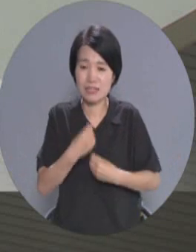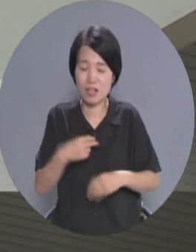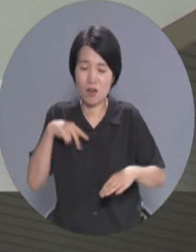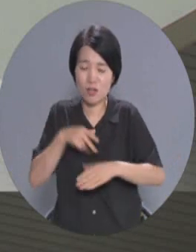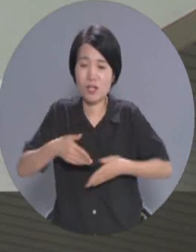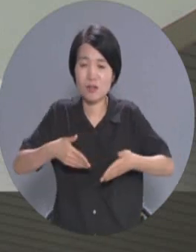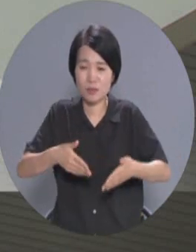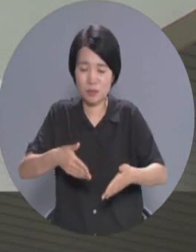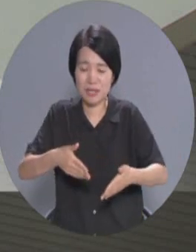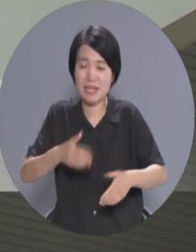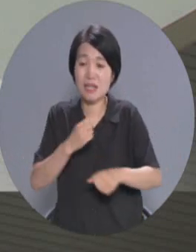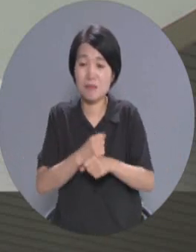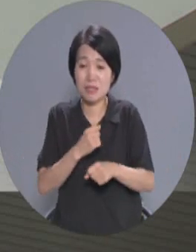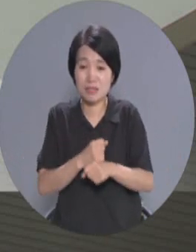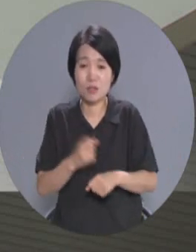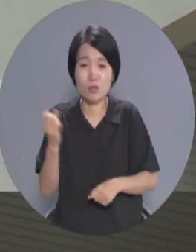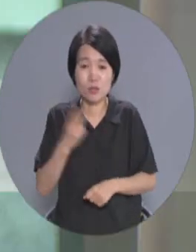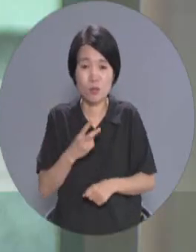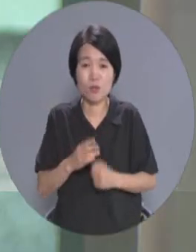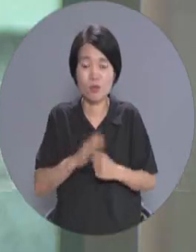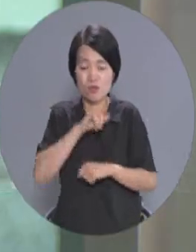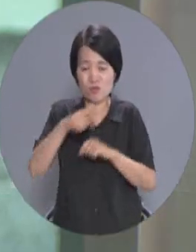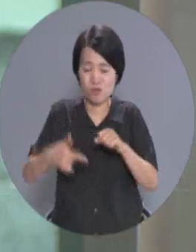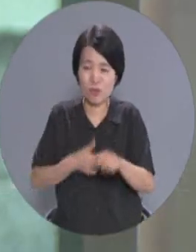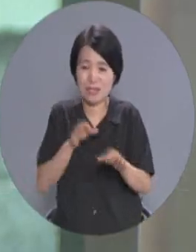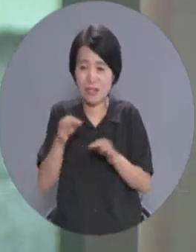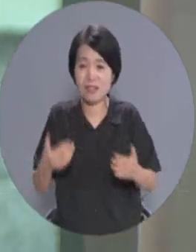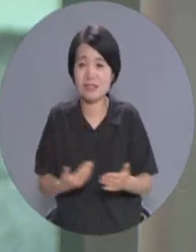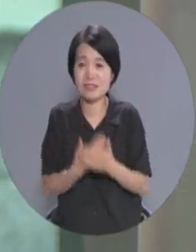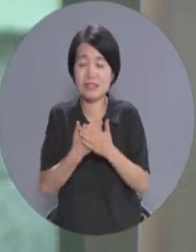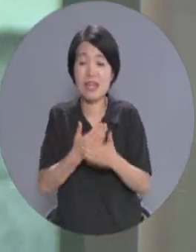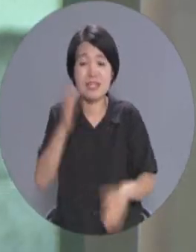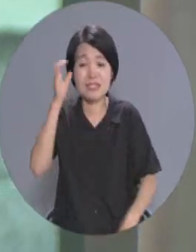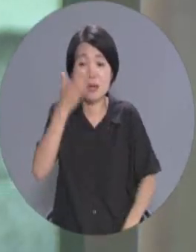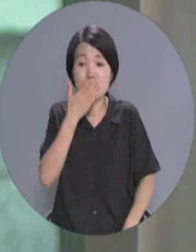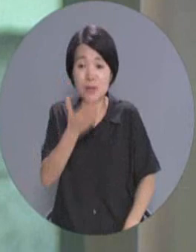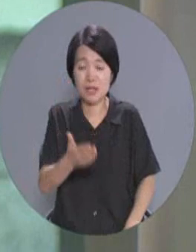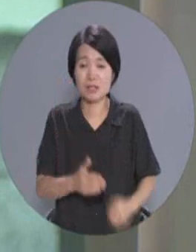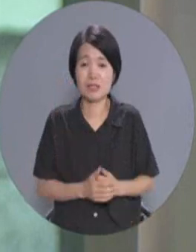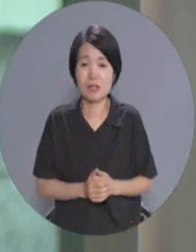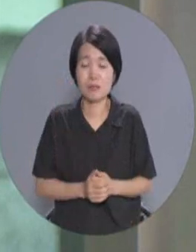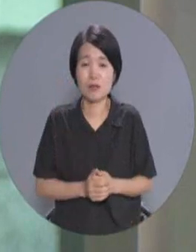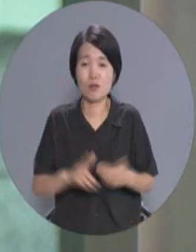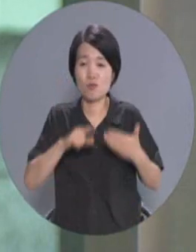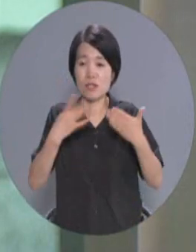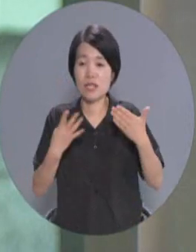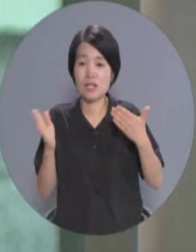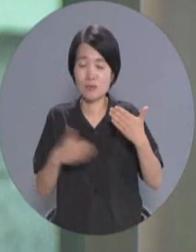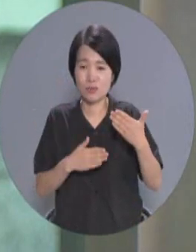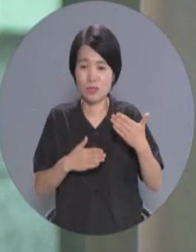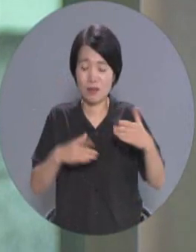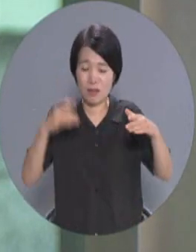걷기 편한 거리 조성으로 터미널 주변 상권 활성화가 기대된다며 오는